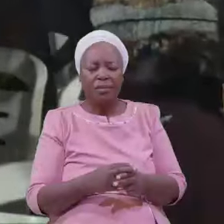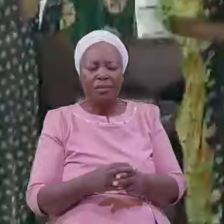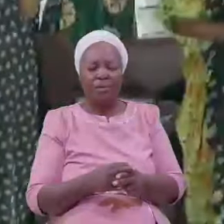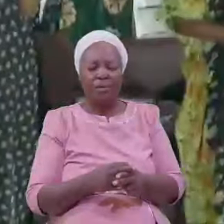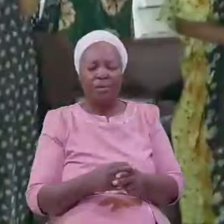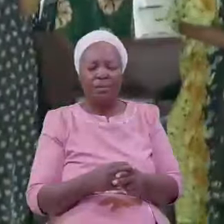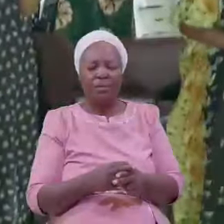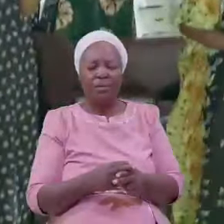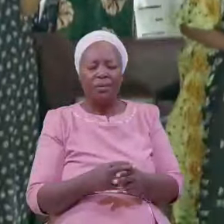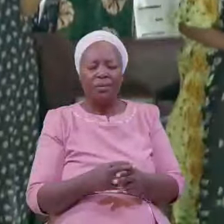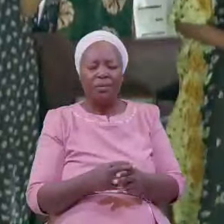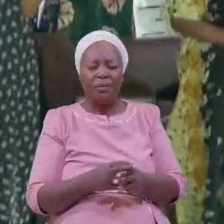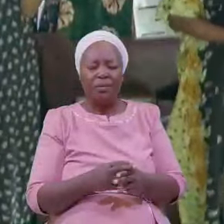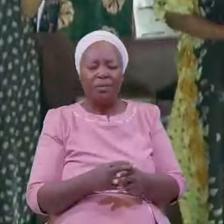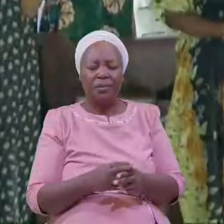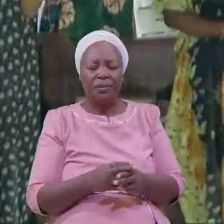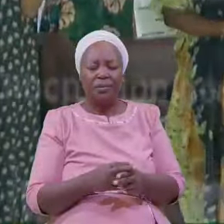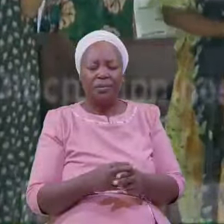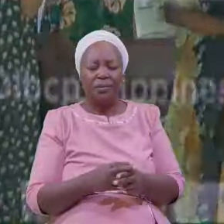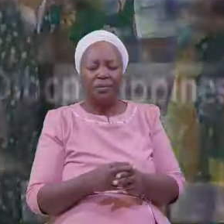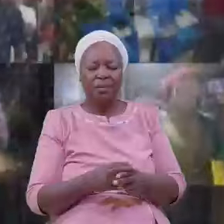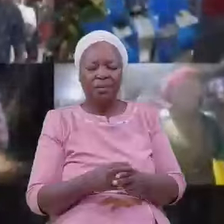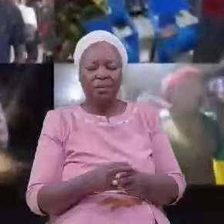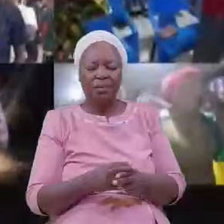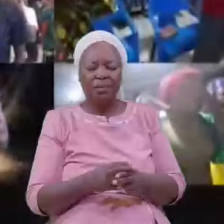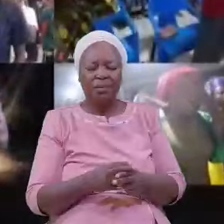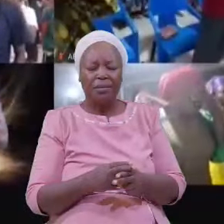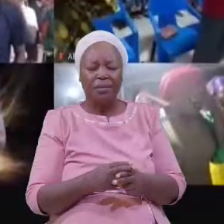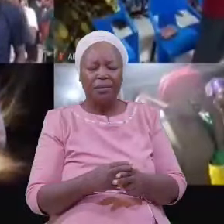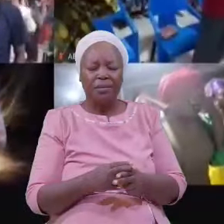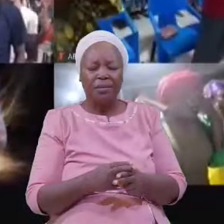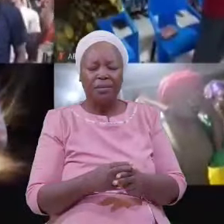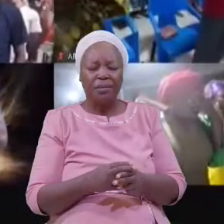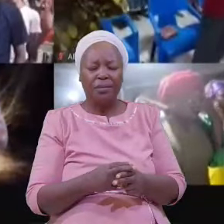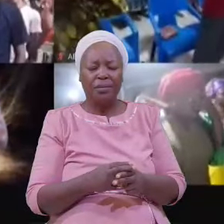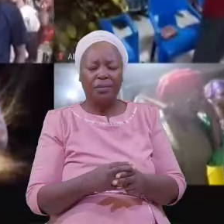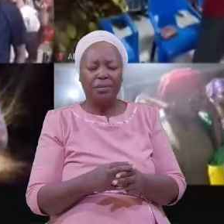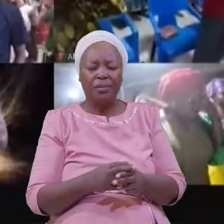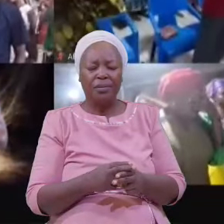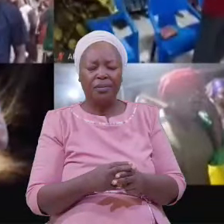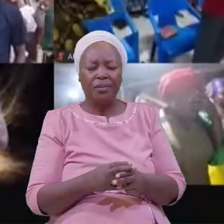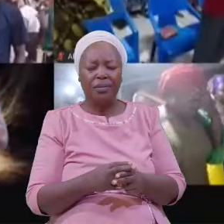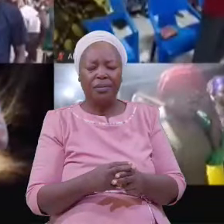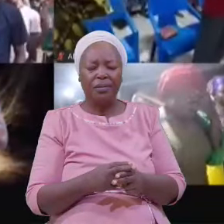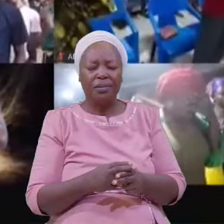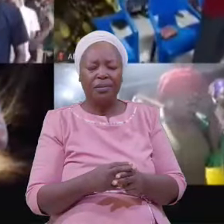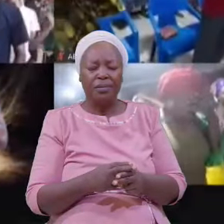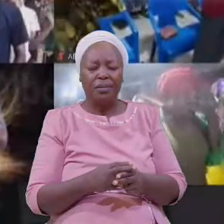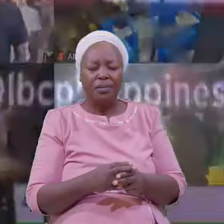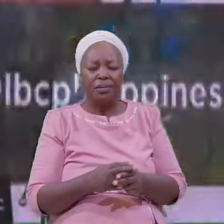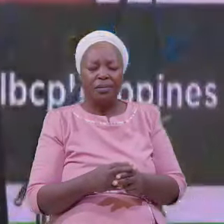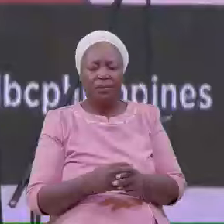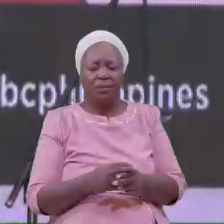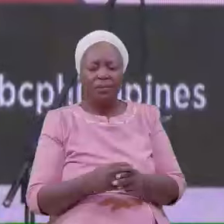Everywhere. Kahit saan. Everyone, sa lahat ng narito ngayon, whatever the condition, sino man, ano man ang